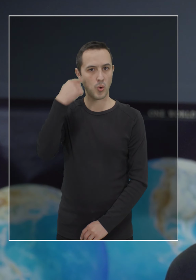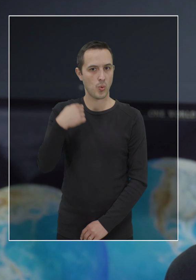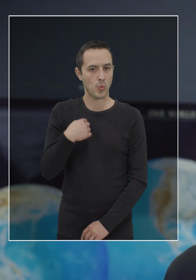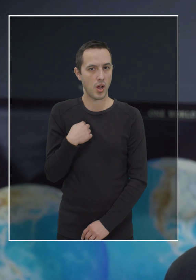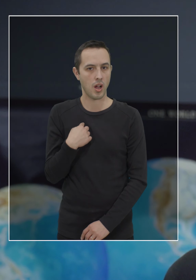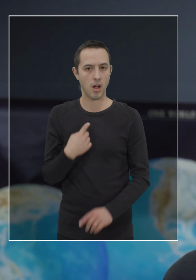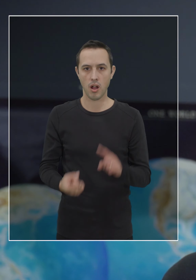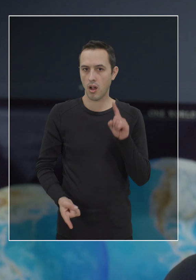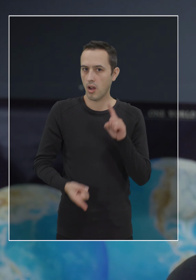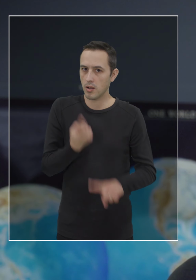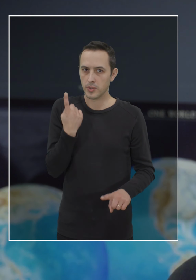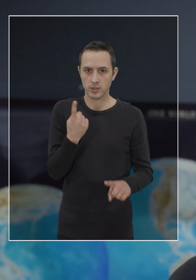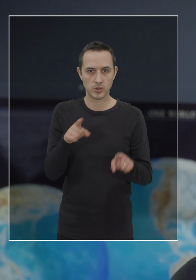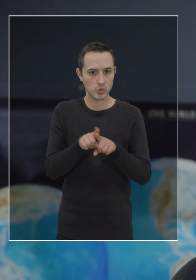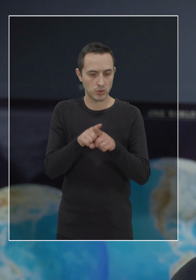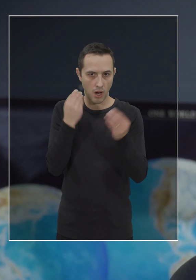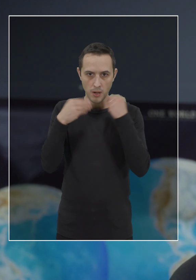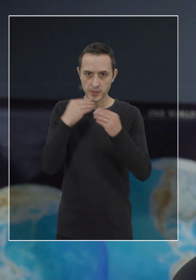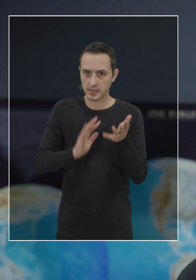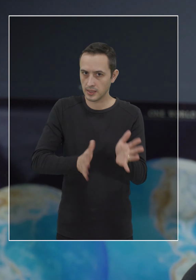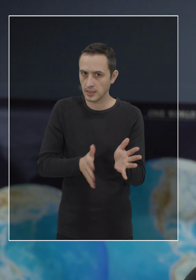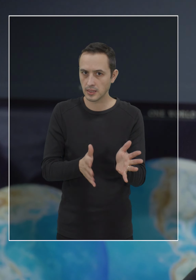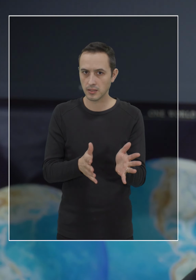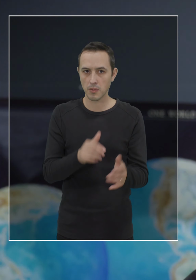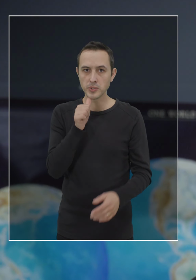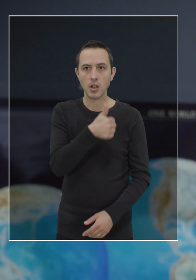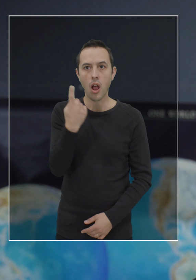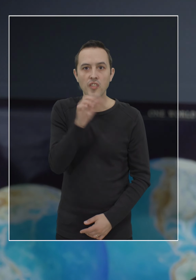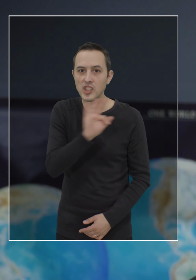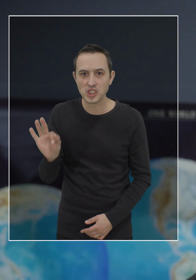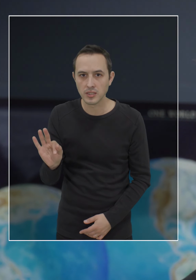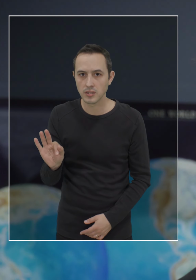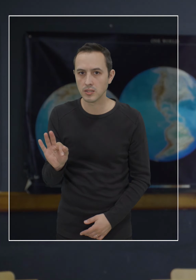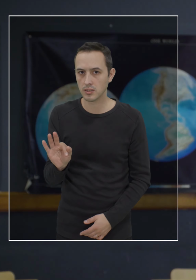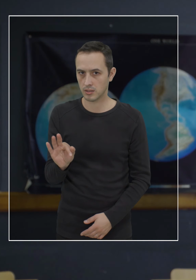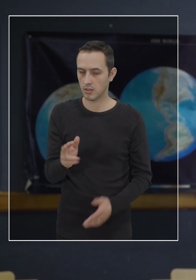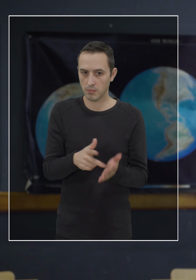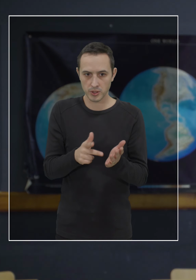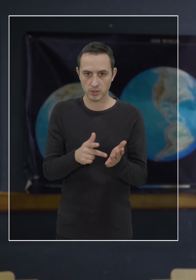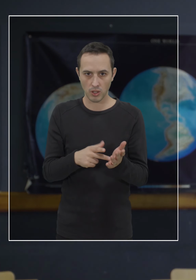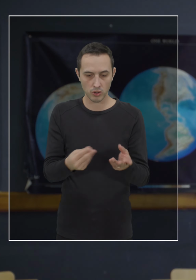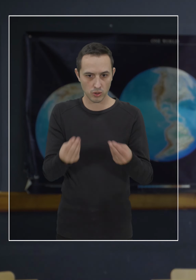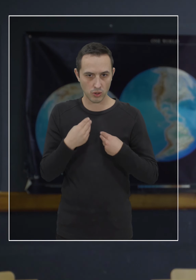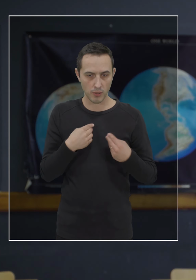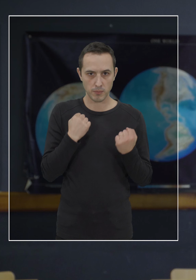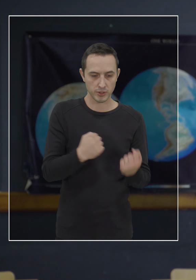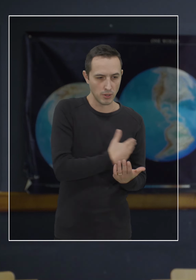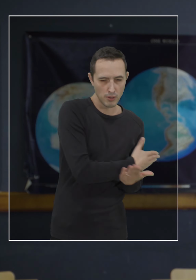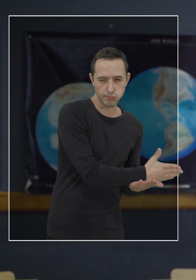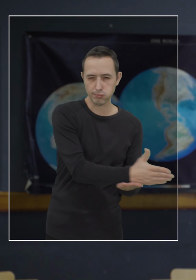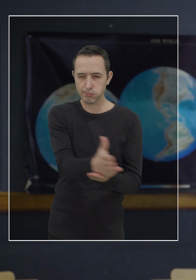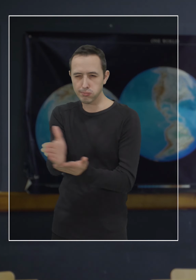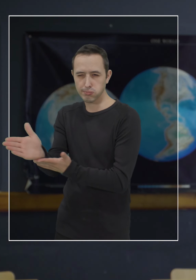Pour moi, il est important d'apprendre aussi la langue des signes et pas uniquement d'apprendre le français, parce que ça nous permet d'élargir nos